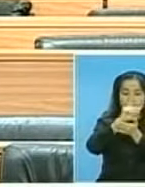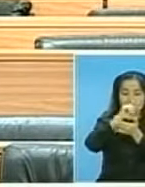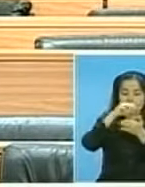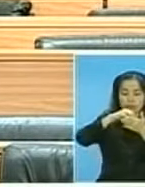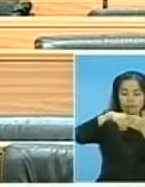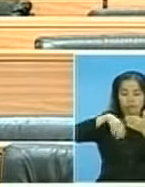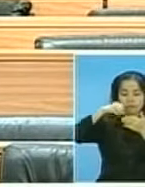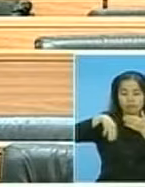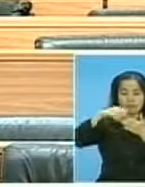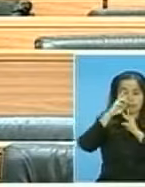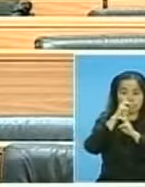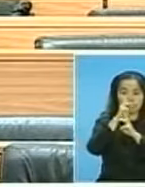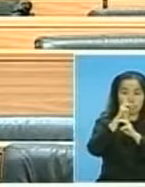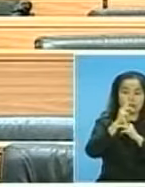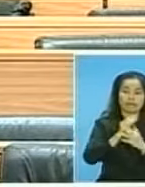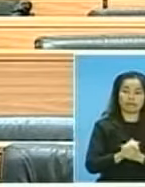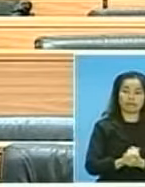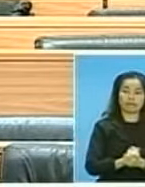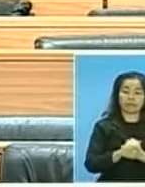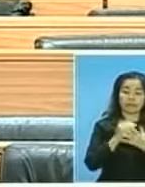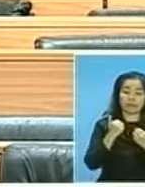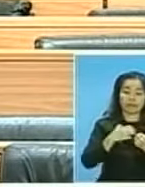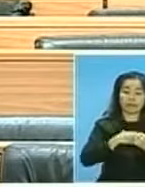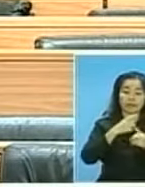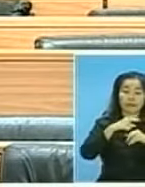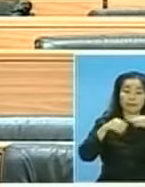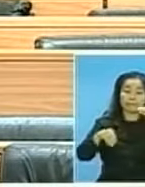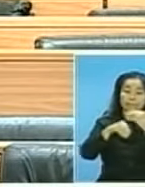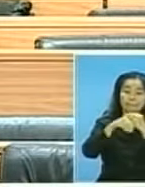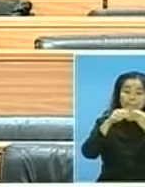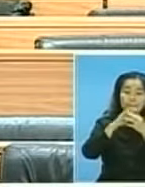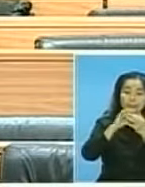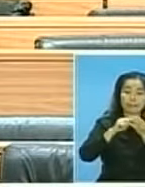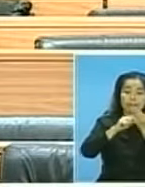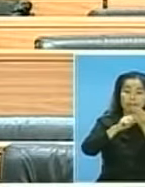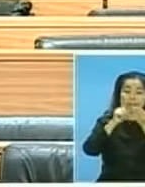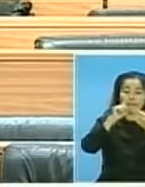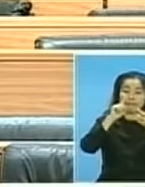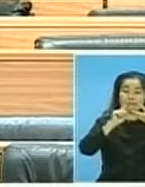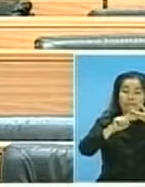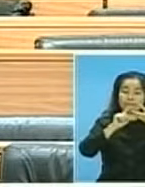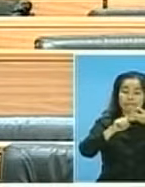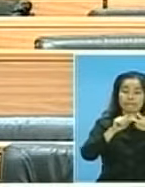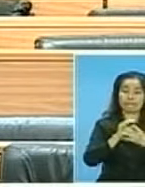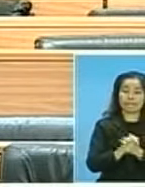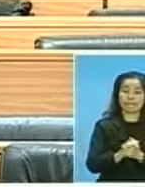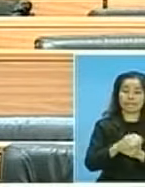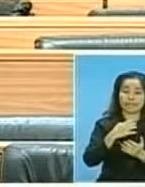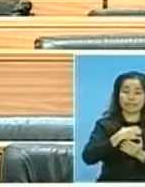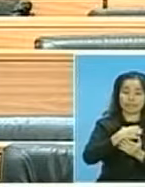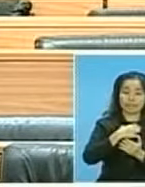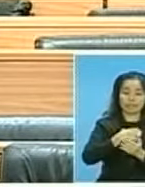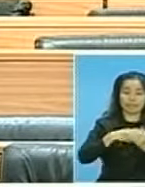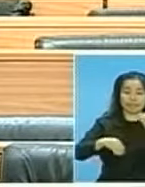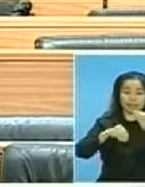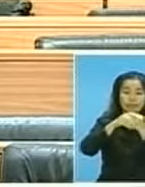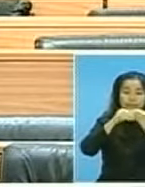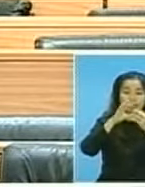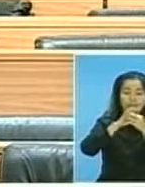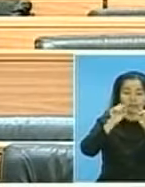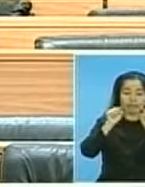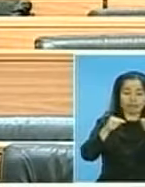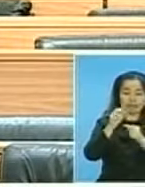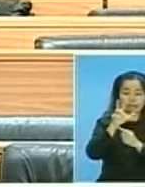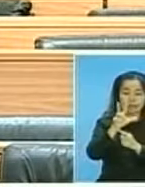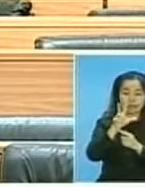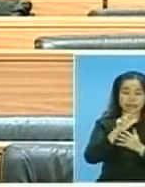ประเด็นที่2ก็คือที่ผมได้เพิ่มเติมแล้วก็ยื่นคำแปรยติไว้ก็คือต้องการเพิ่มเติมในวงเล็บ